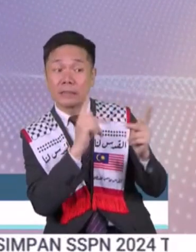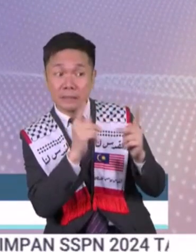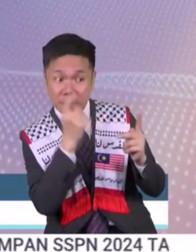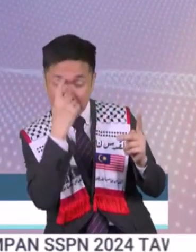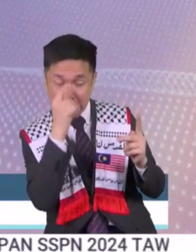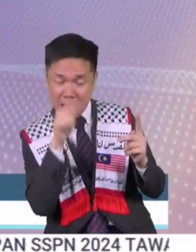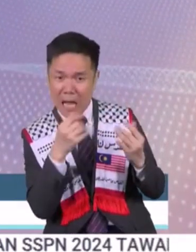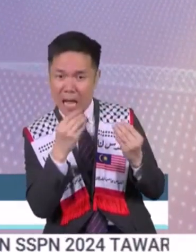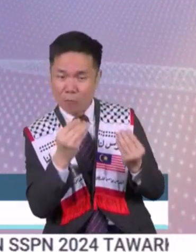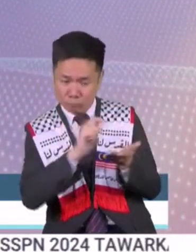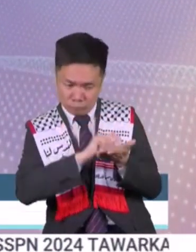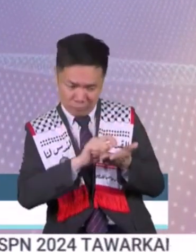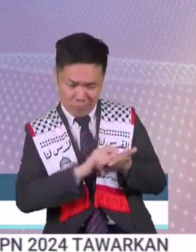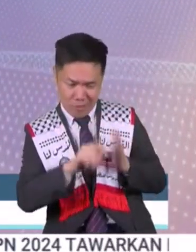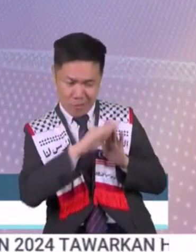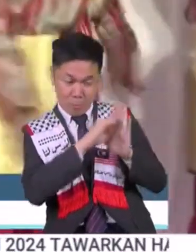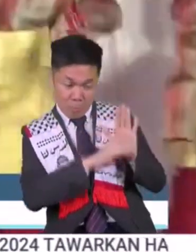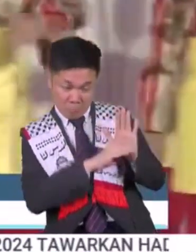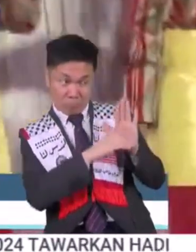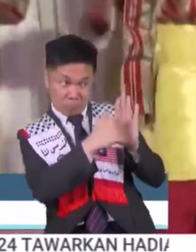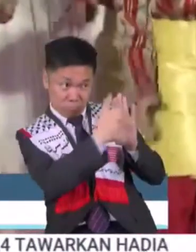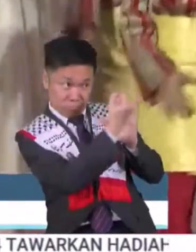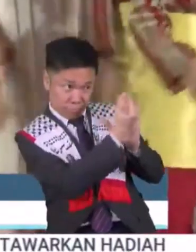berkenaan perkara itu dikeluarkan.